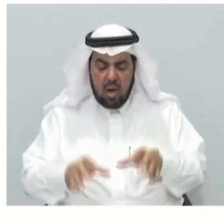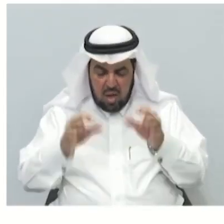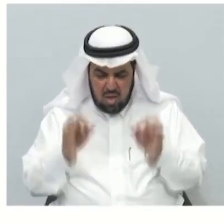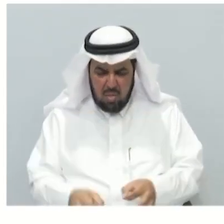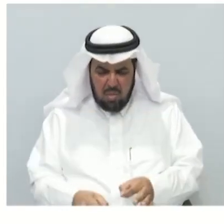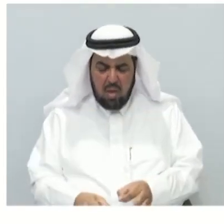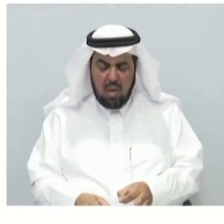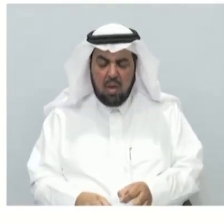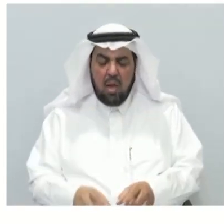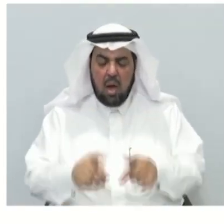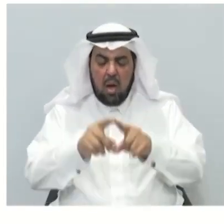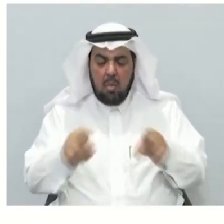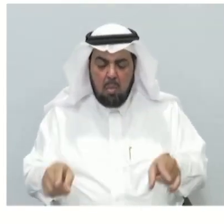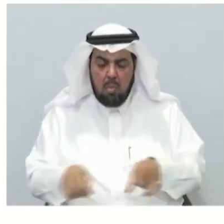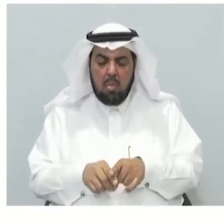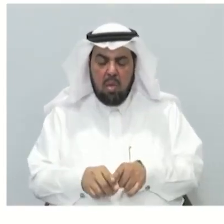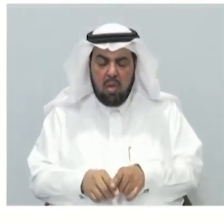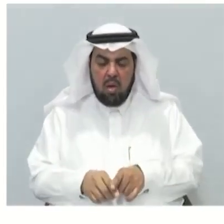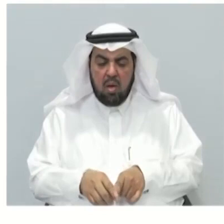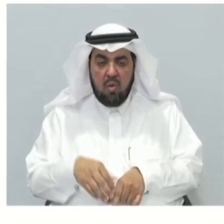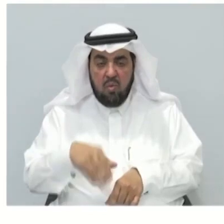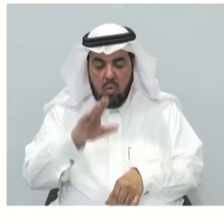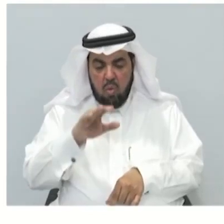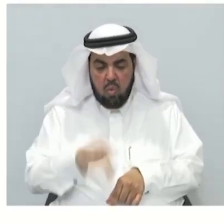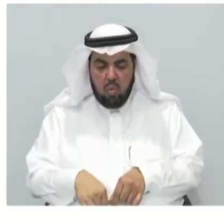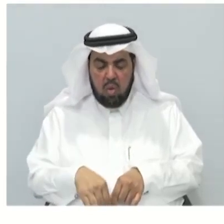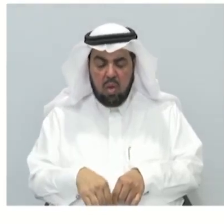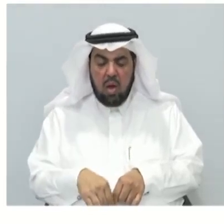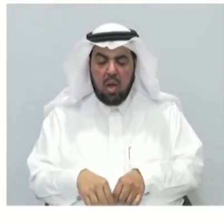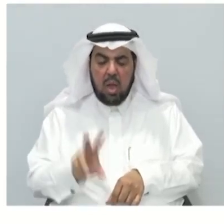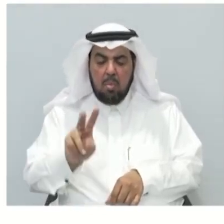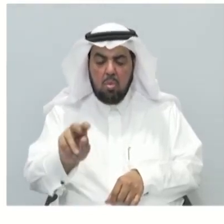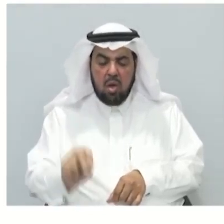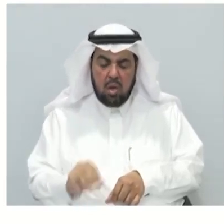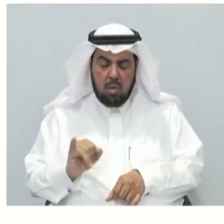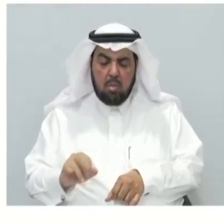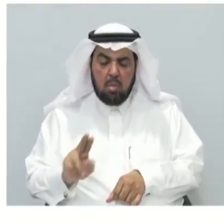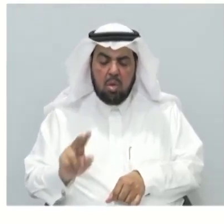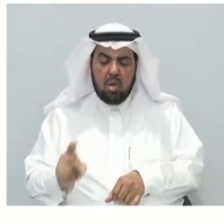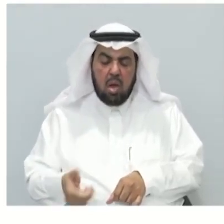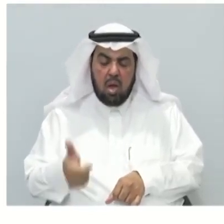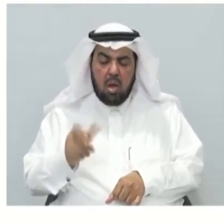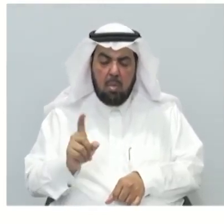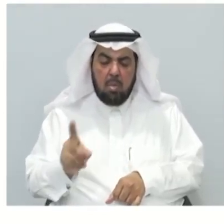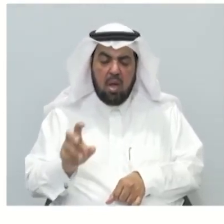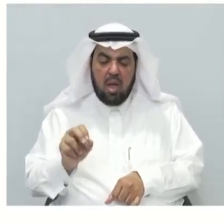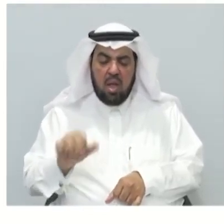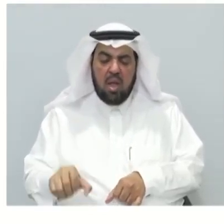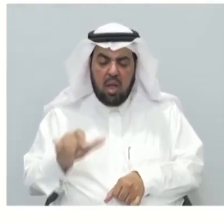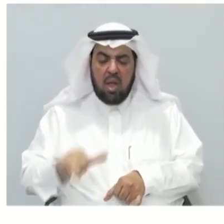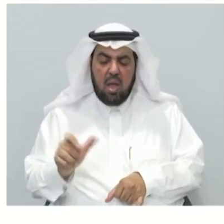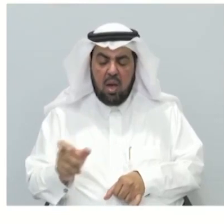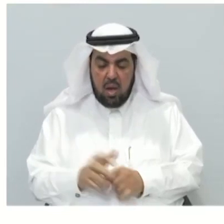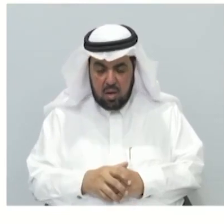ان المثلثين اي س دي واي س بي متطابقين تعالوا نشوف وين هم هذين المثلثين